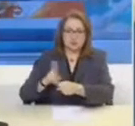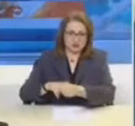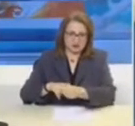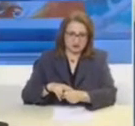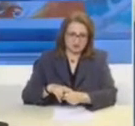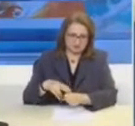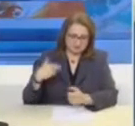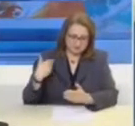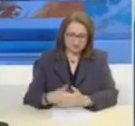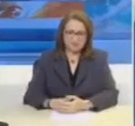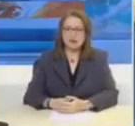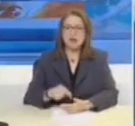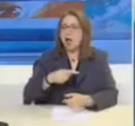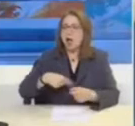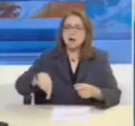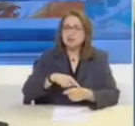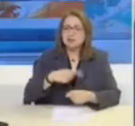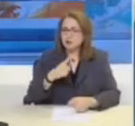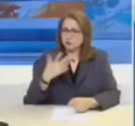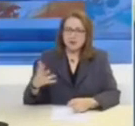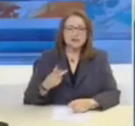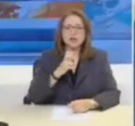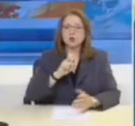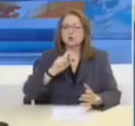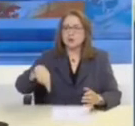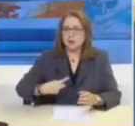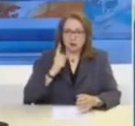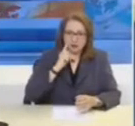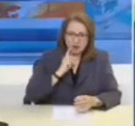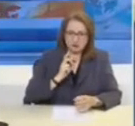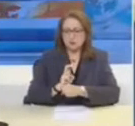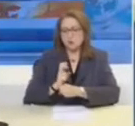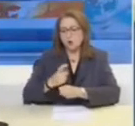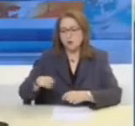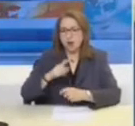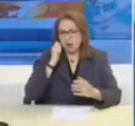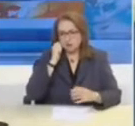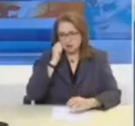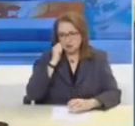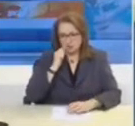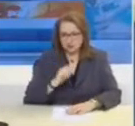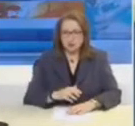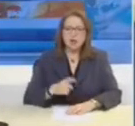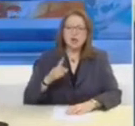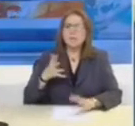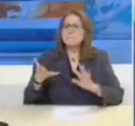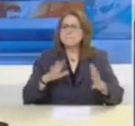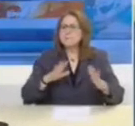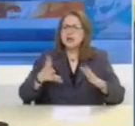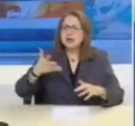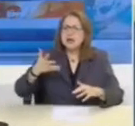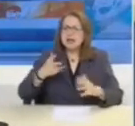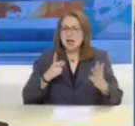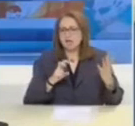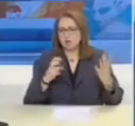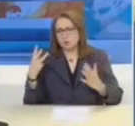Οι θάνατοι αφορούσαν 29 γυναίκες και οι υπόλοιποι είναι άνδρες. Η διάμεση ηλικία των θανάτων συμπολιτών μας ήταν τα 73 έτη